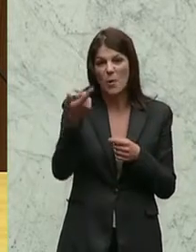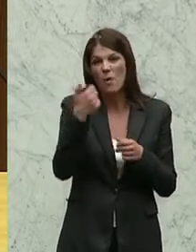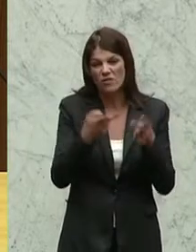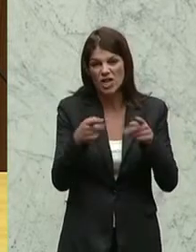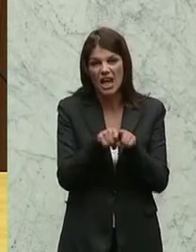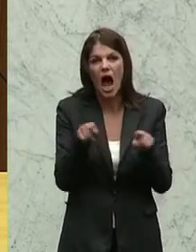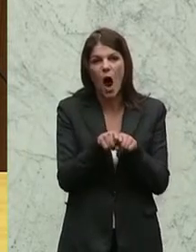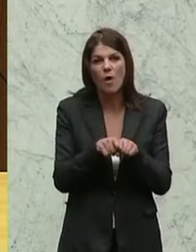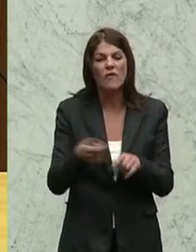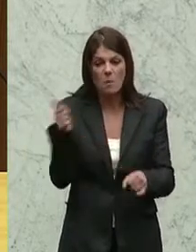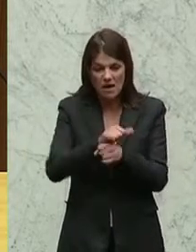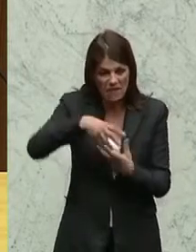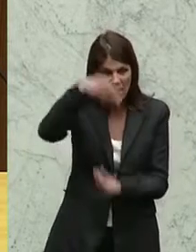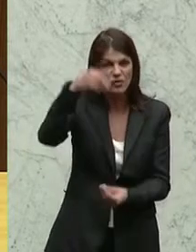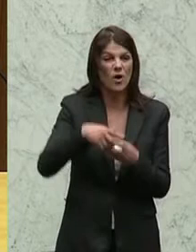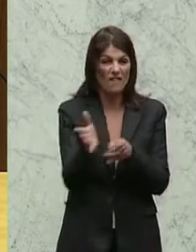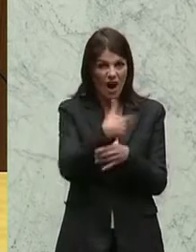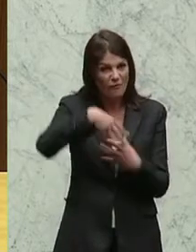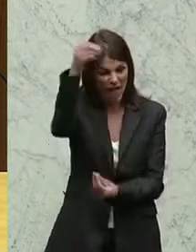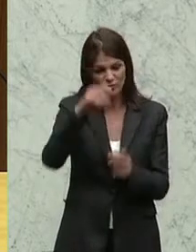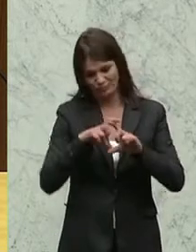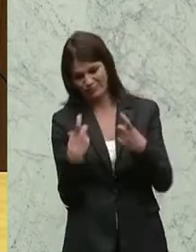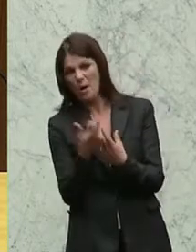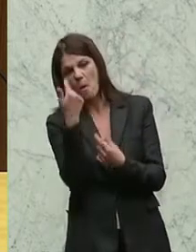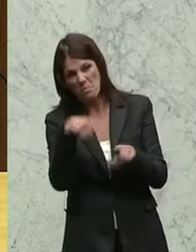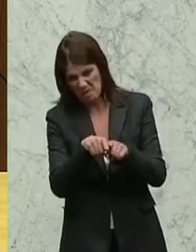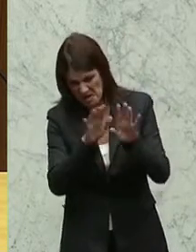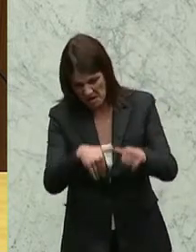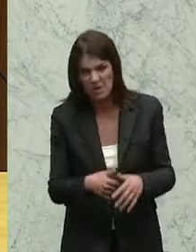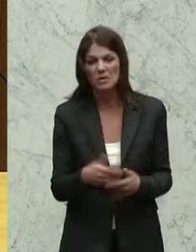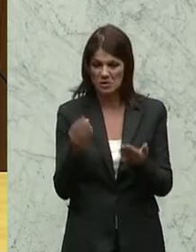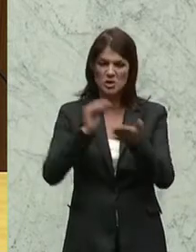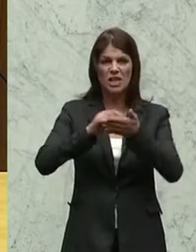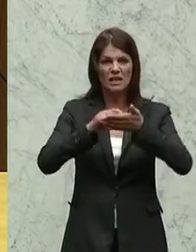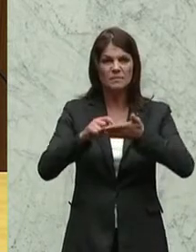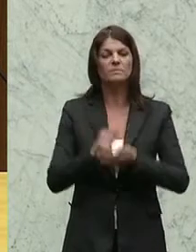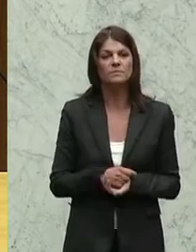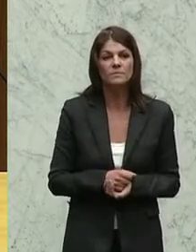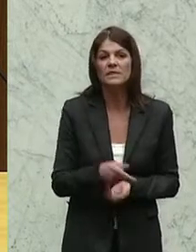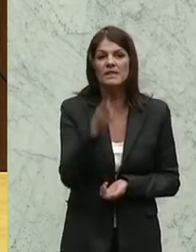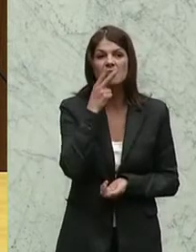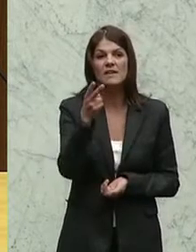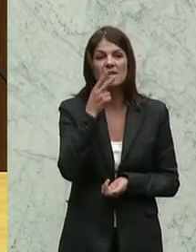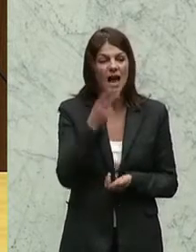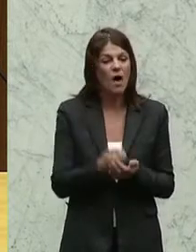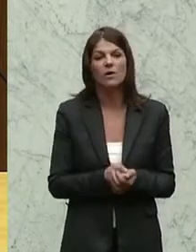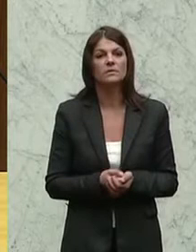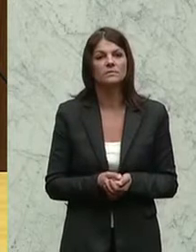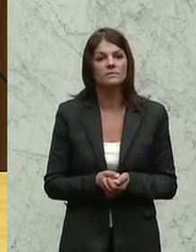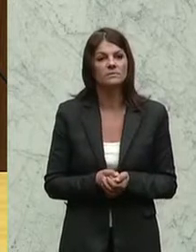den Bierflaschen und Weinflaschen und sonstigen. Und da steht oben, Rauchen fügt